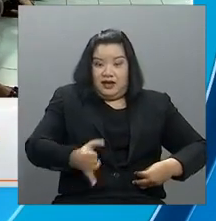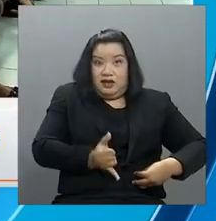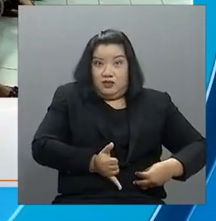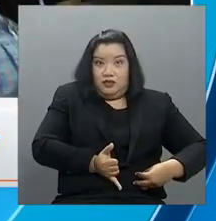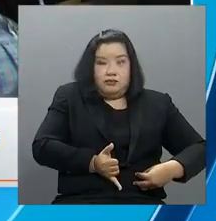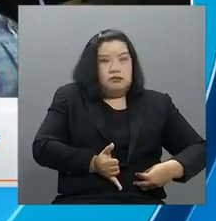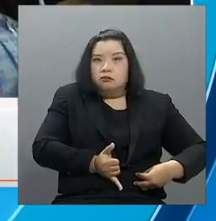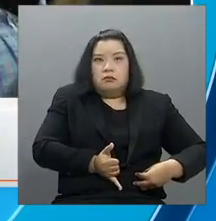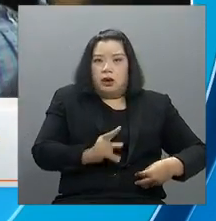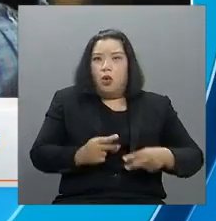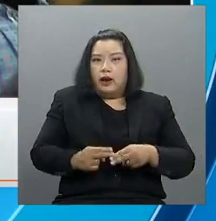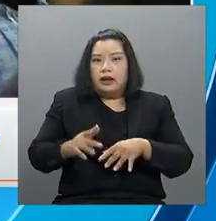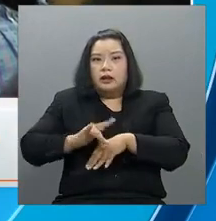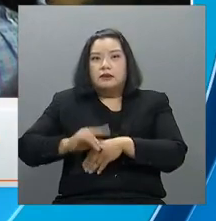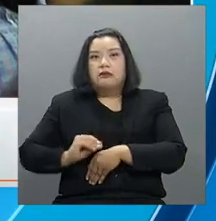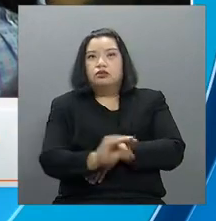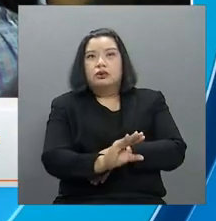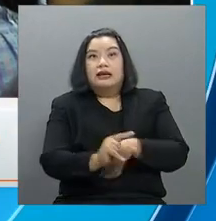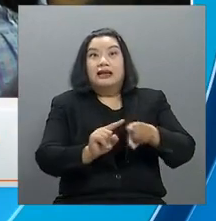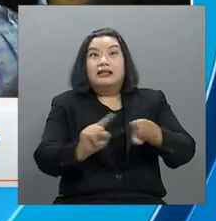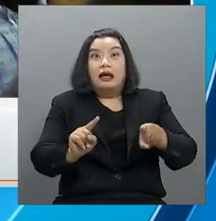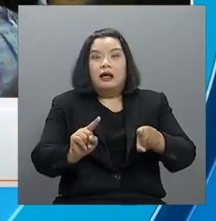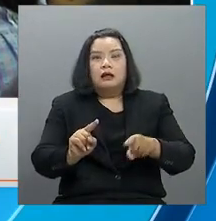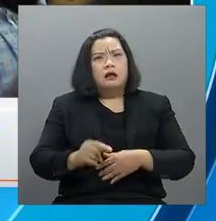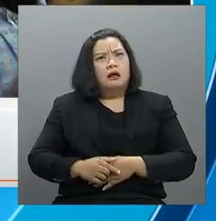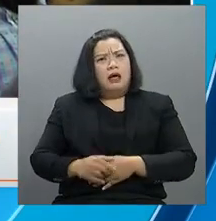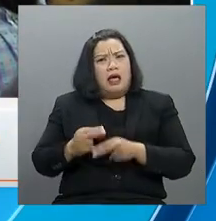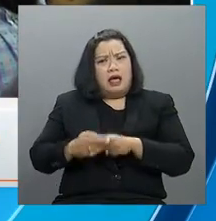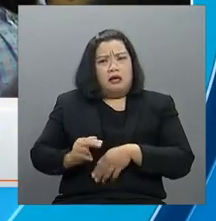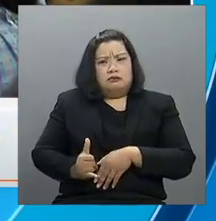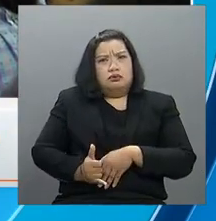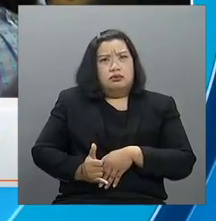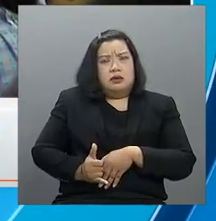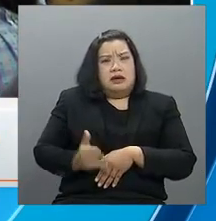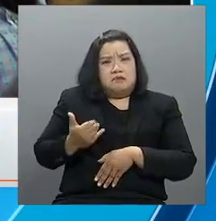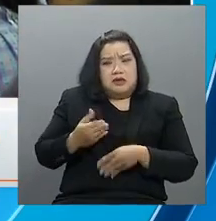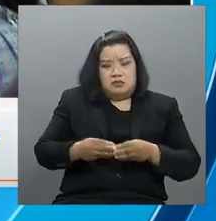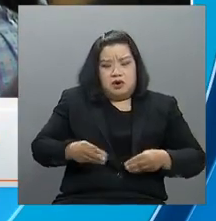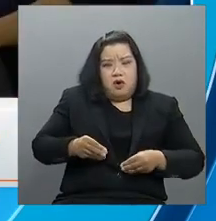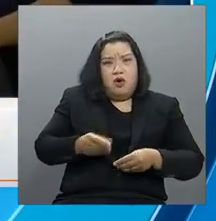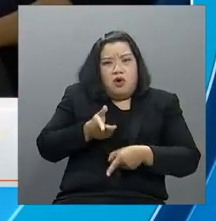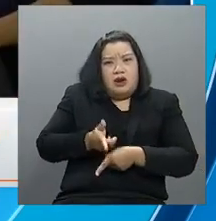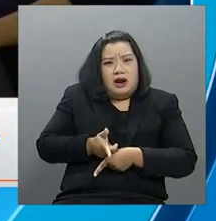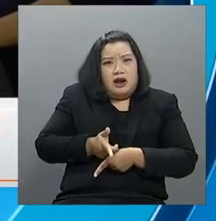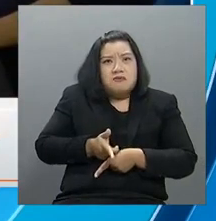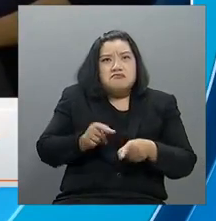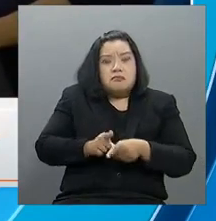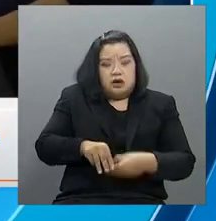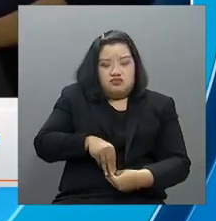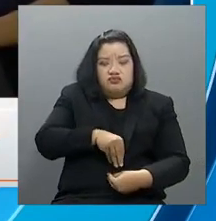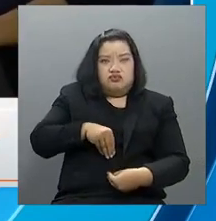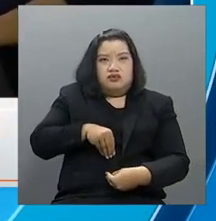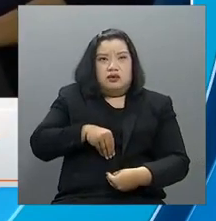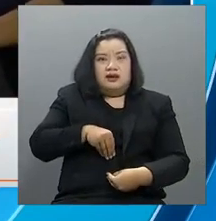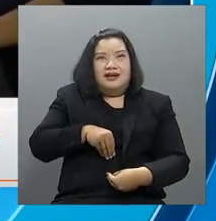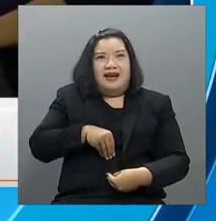ารกของตัวอ่อนนะยังสามารถทำงานได้อยู ่ ก็เลยไปเติบโตอยู่ที่อวัยวะอื่นๆอย่างในกรณีอันนี้ก็ไม่แน่ใจว่าเป็นกลุ่มนี้หรือไม ่